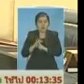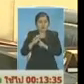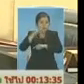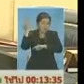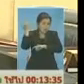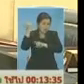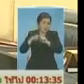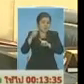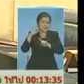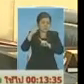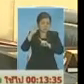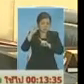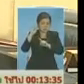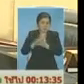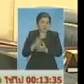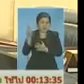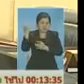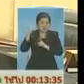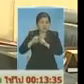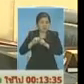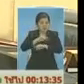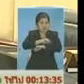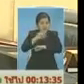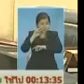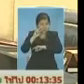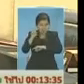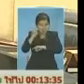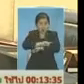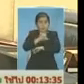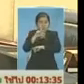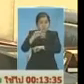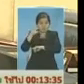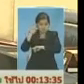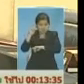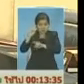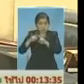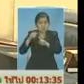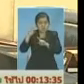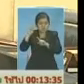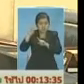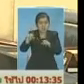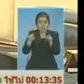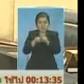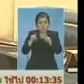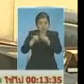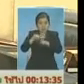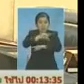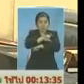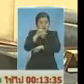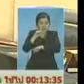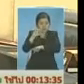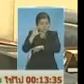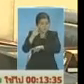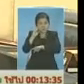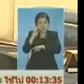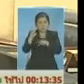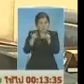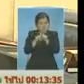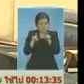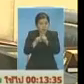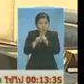23สิงหาจำนวน30 วันครั้งที่2 28พฤษภาจำนวน180 วันครั้งที่3 27กรกฎาคมจำนวน60 วันเหตุผ